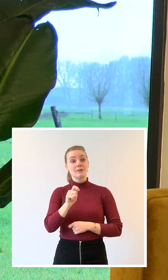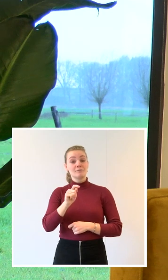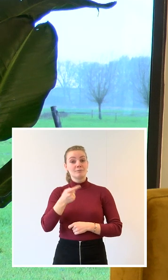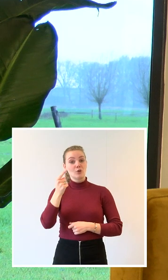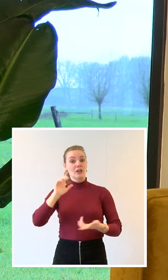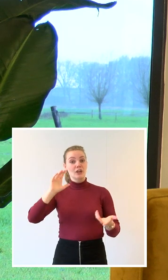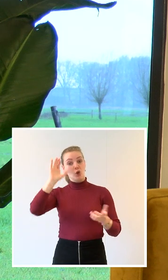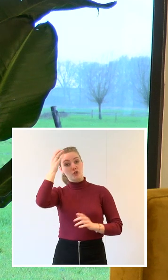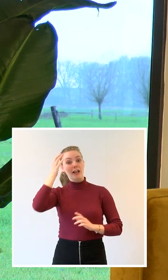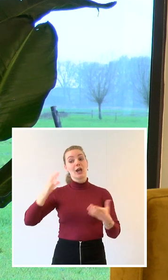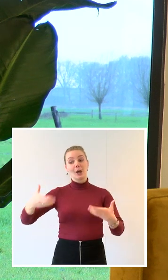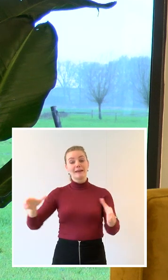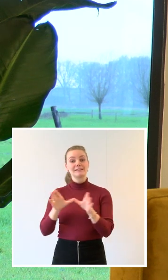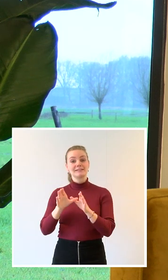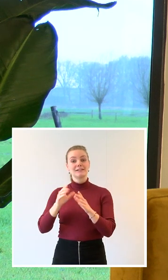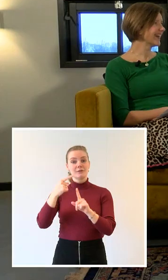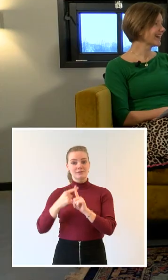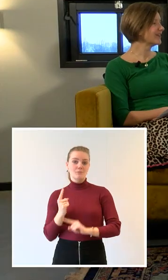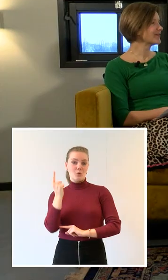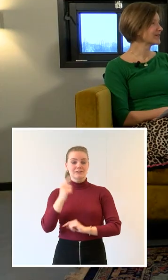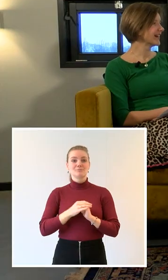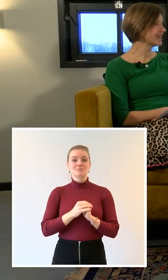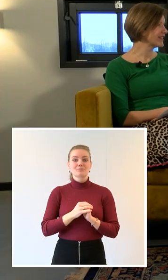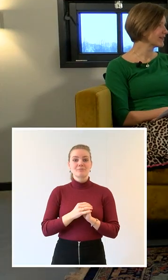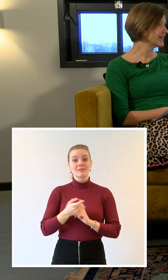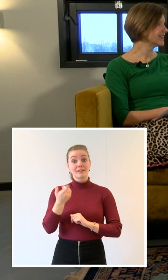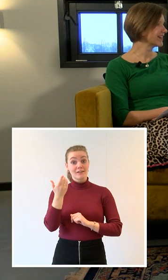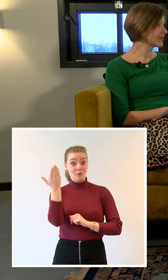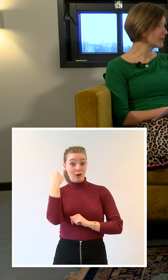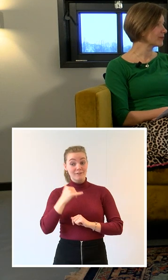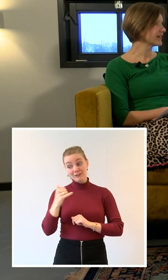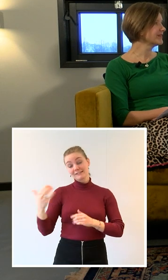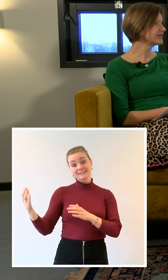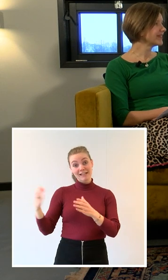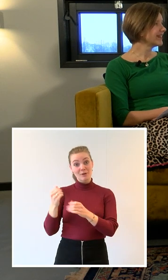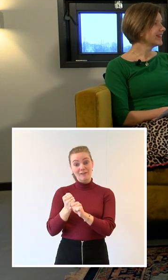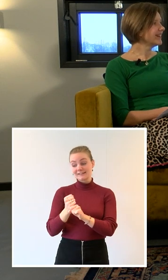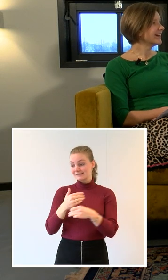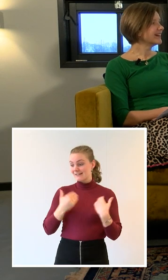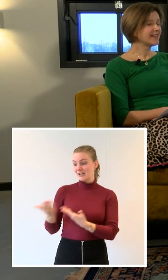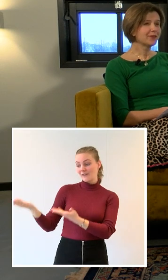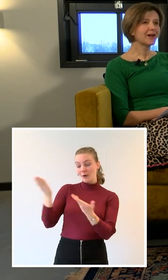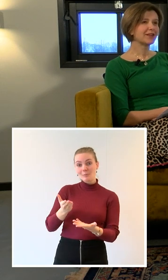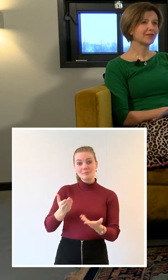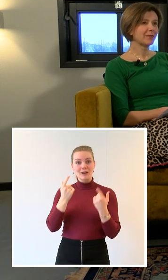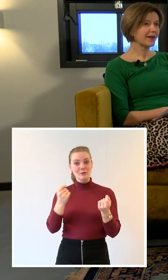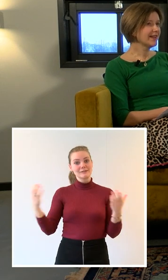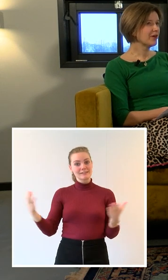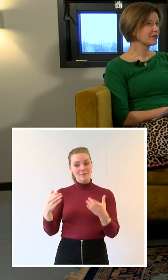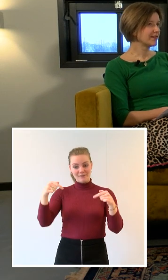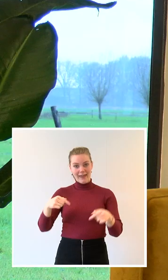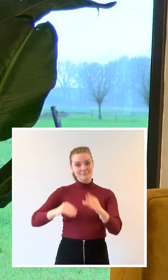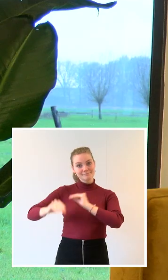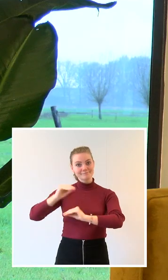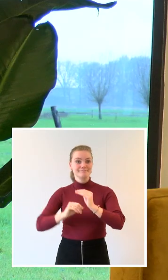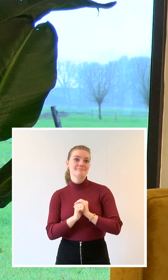welkom. We hebben in het verleden veel samengewerkt en erg leuk om vandaag weer even de draad op te pakken. Theodor gaat vandaag preken